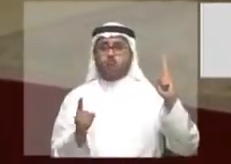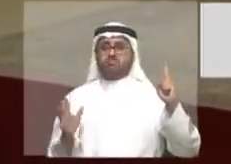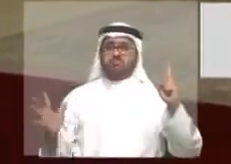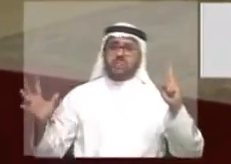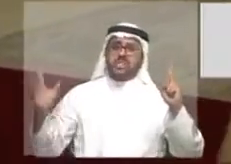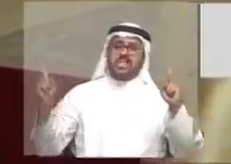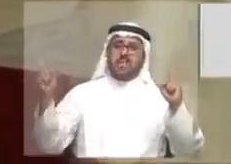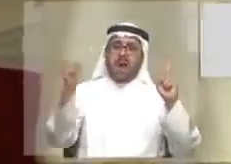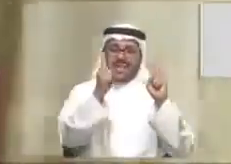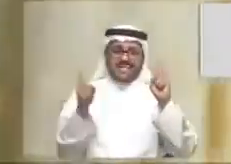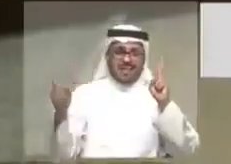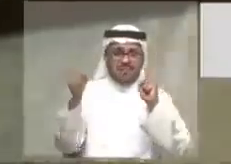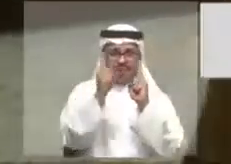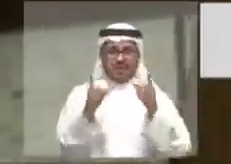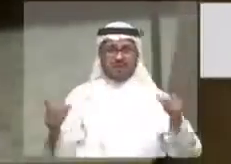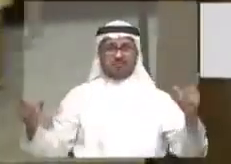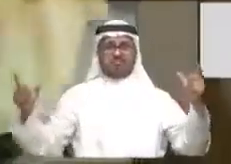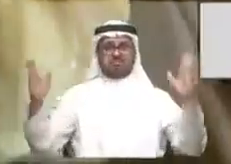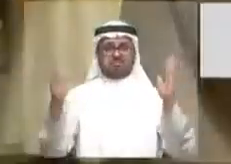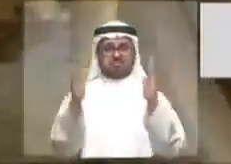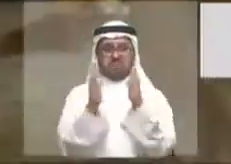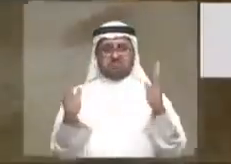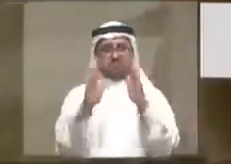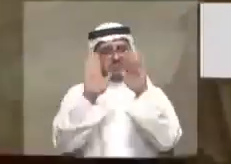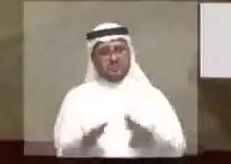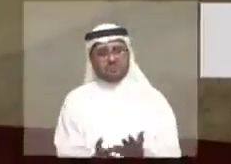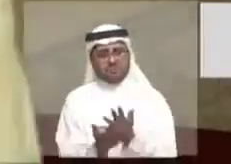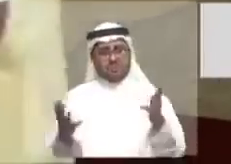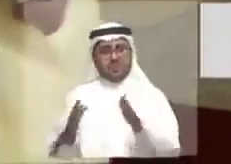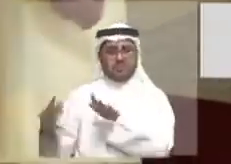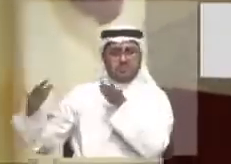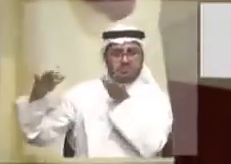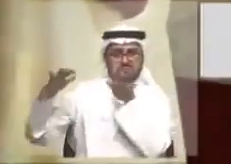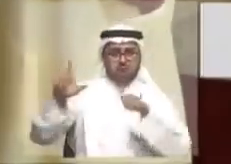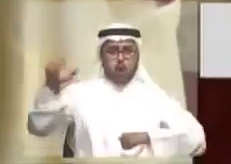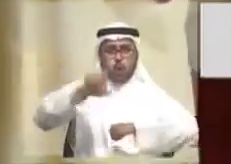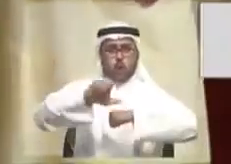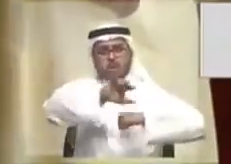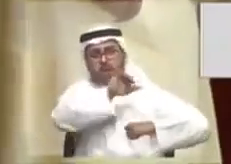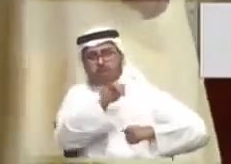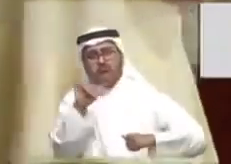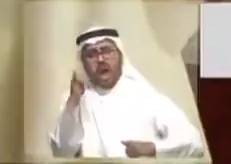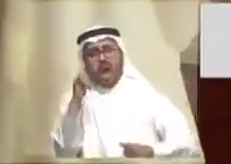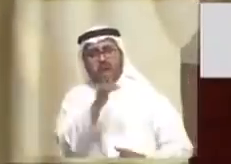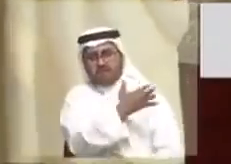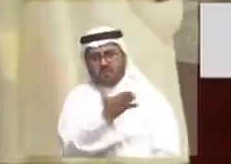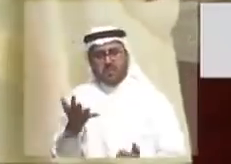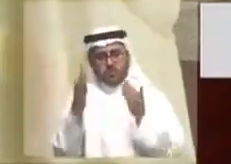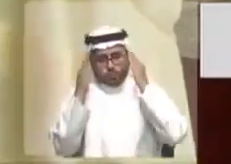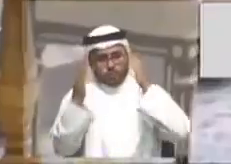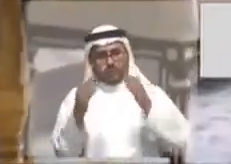رحب خادم الحرمين الشريفين بإخوانه قادة ورؤساء وفود الدول العربية في المملكة العربية السعودية.